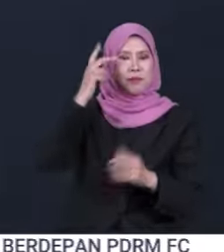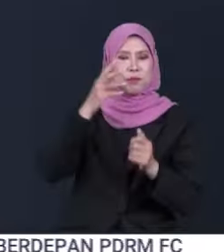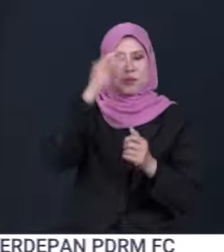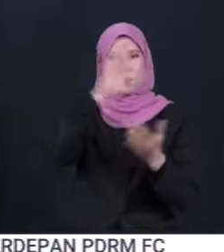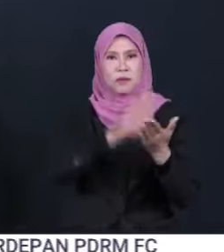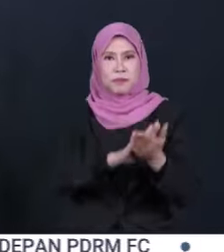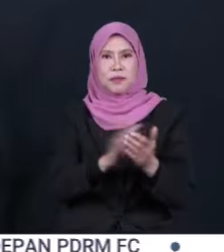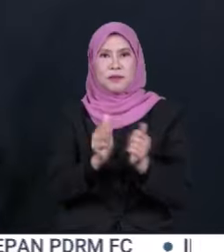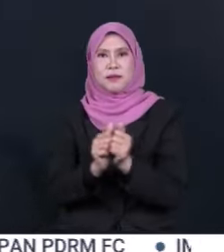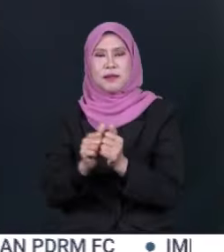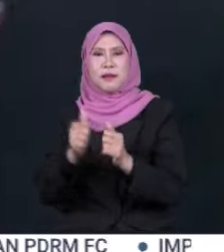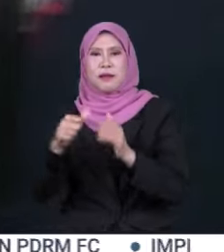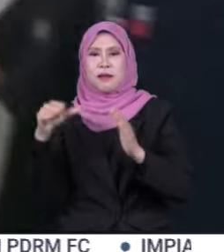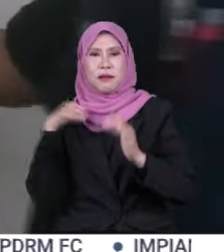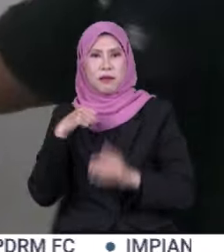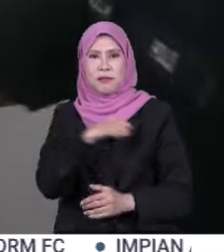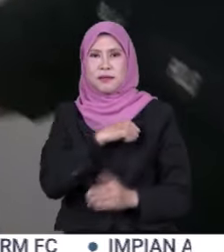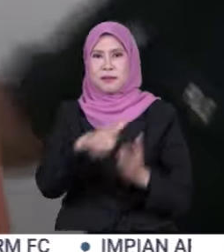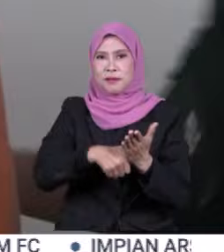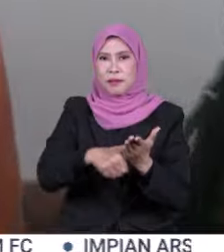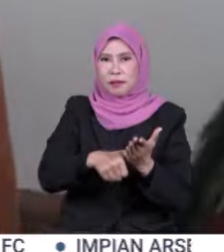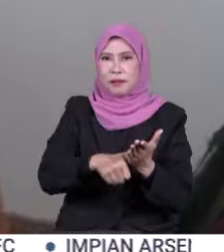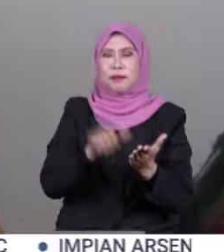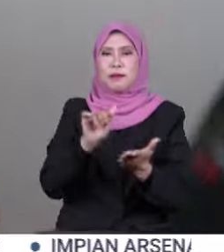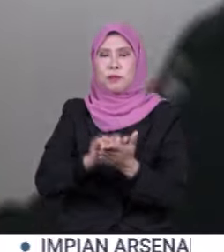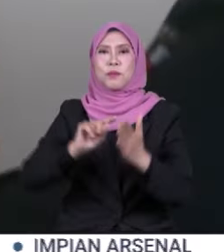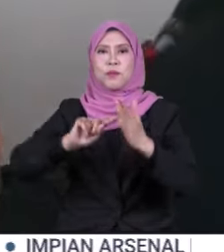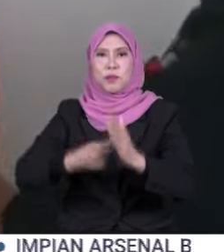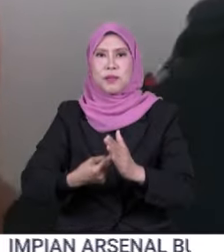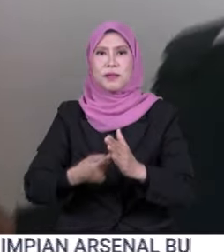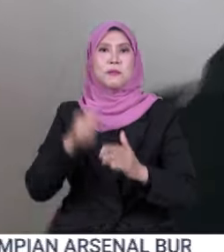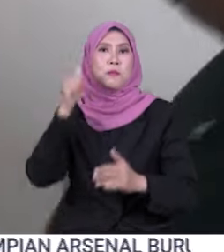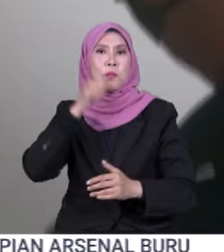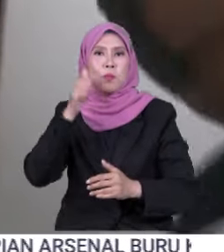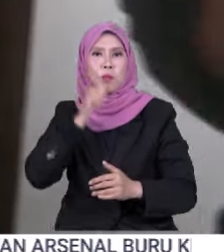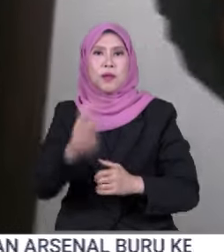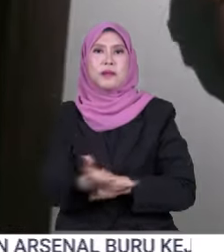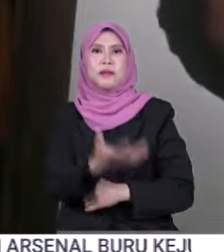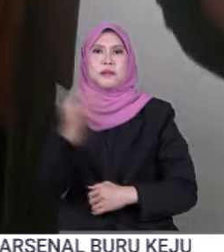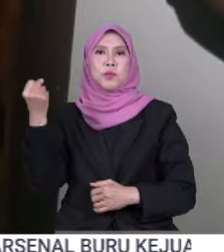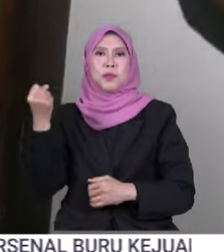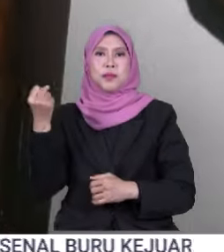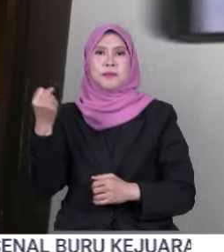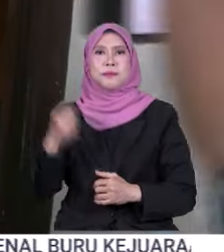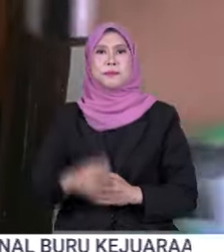mangsa dengan ahli sindiket dadah dipercayai menjadi punca wanita itu diculik.